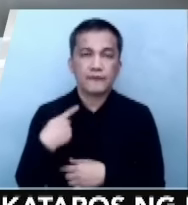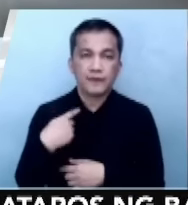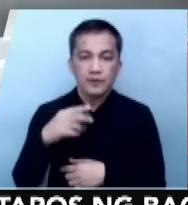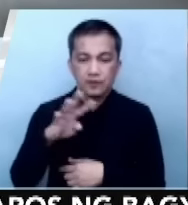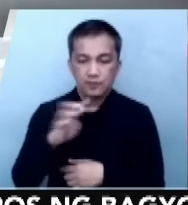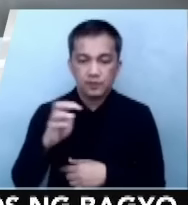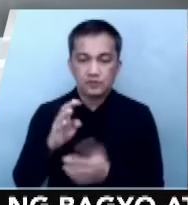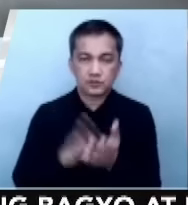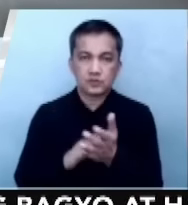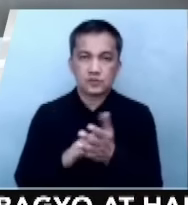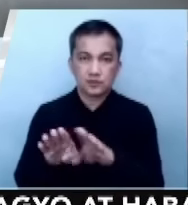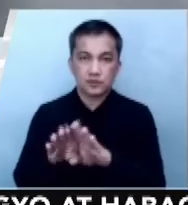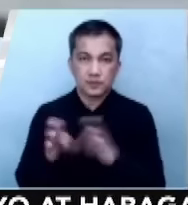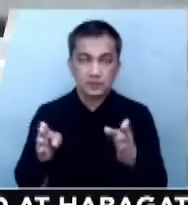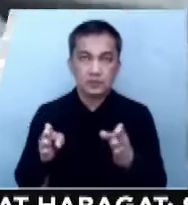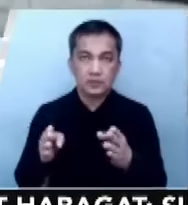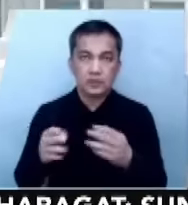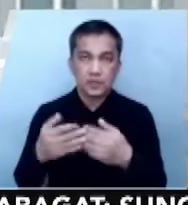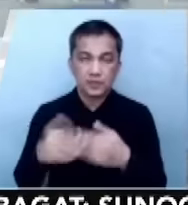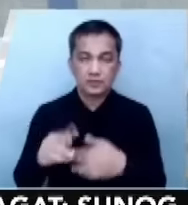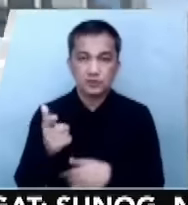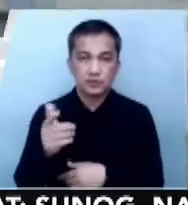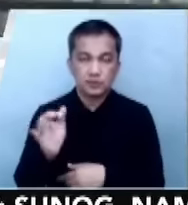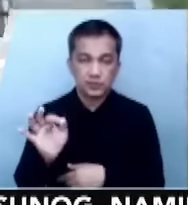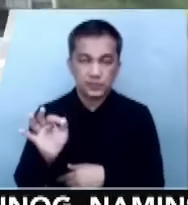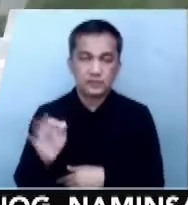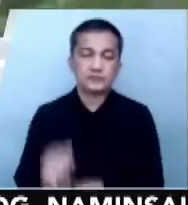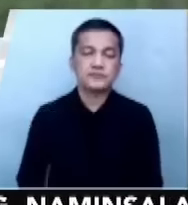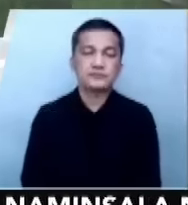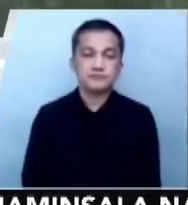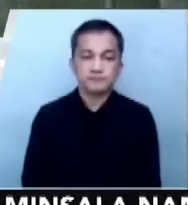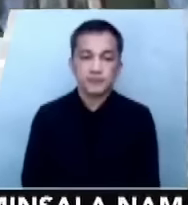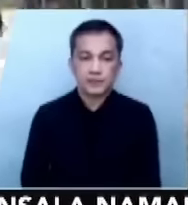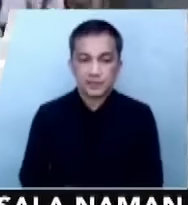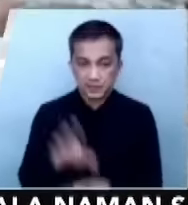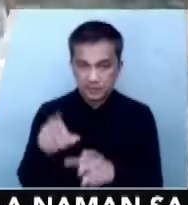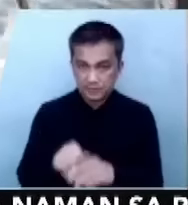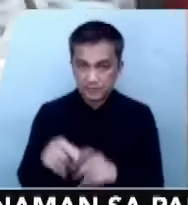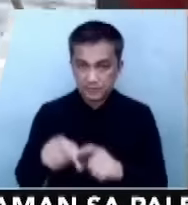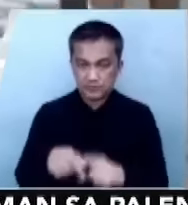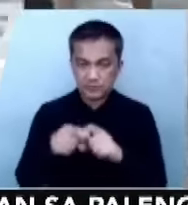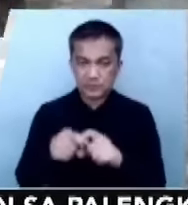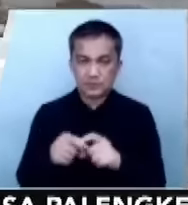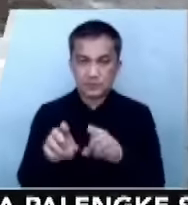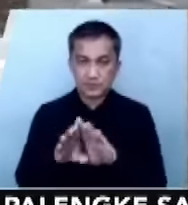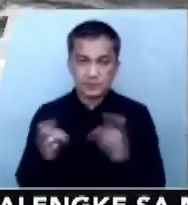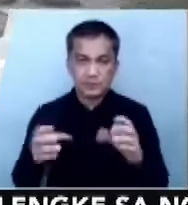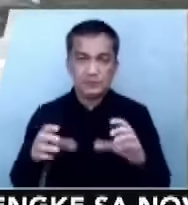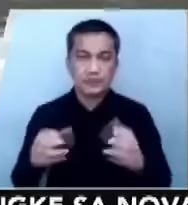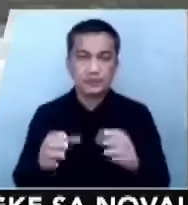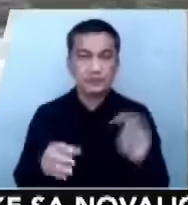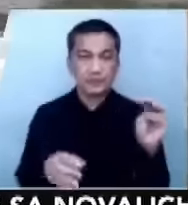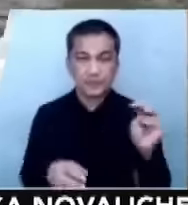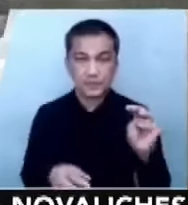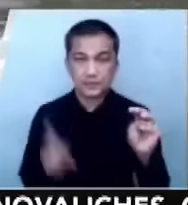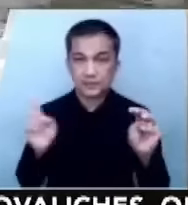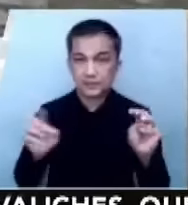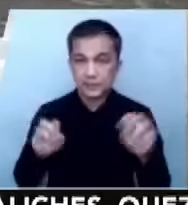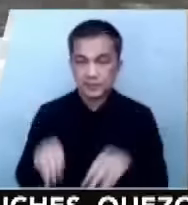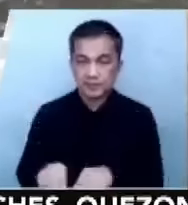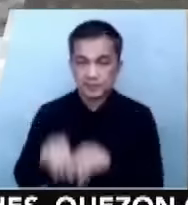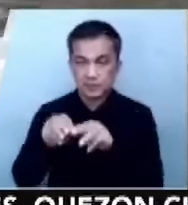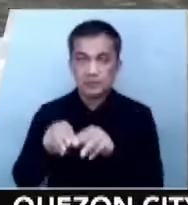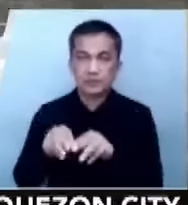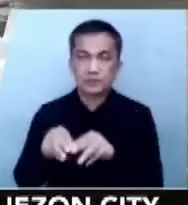open after July 29 kabilang sa mga nagsuspend na ng pagbubukas ng klase sa Lunes ang Malabon iuurong